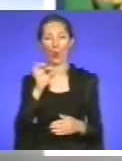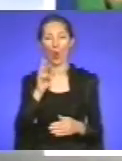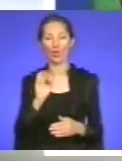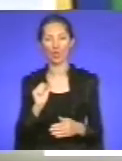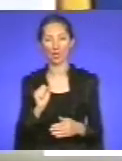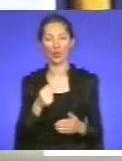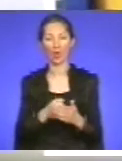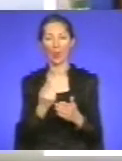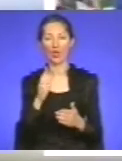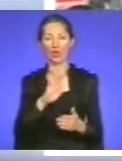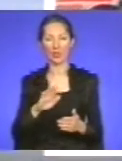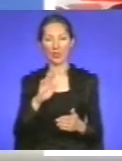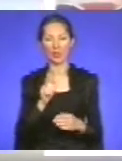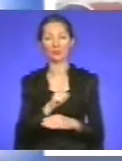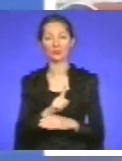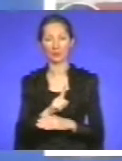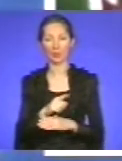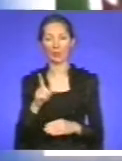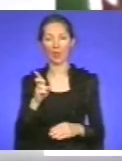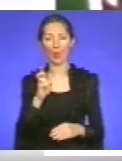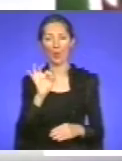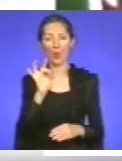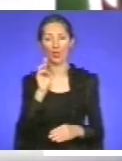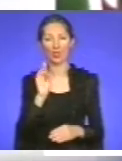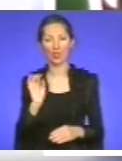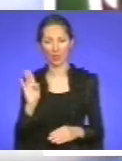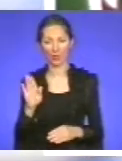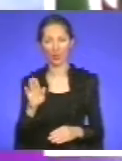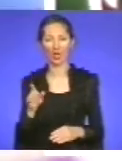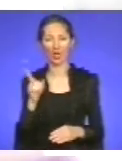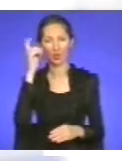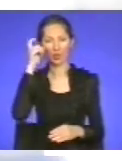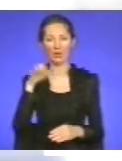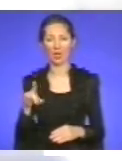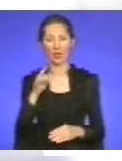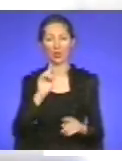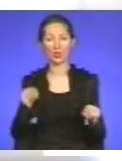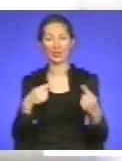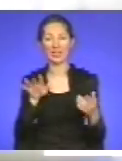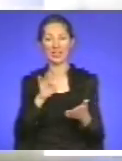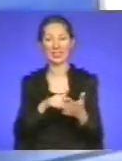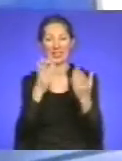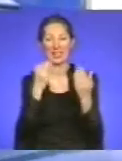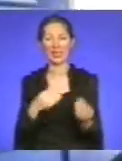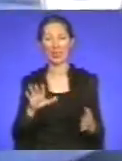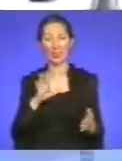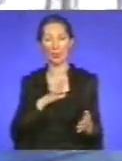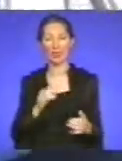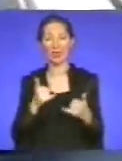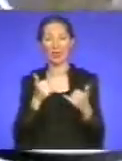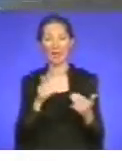До 1 вересня у Тернополі, Борщівському та Чопківському районах створять центри денного перебування для дітей-інвалідів.